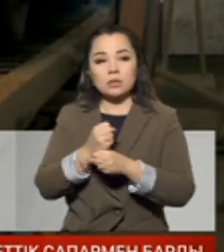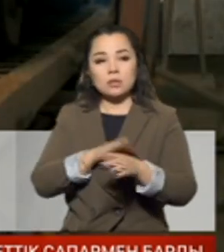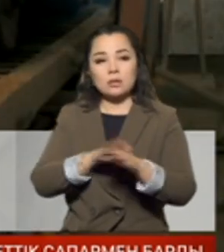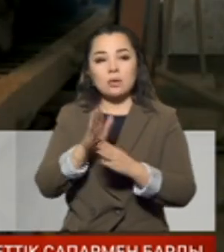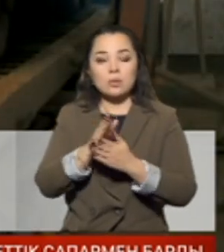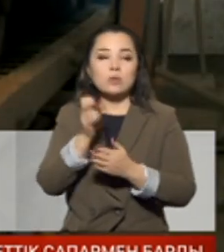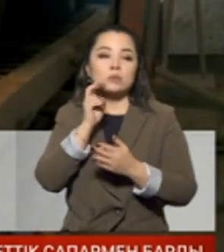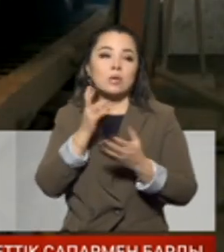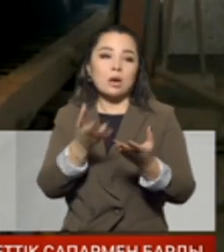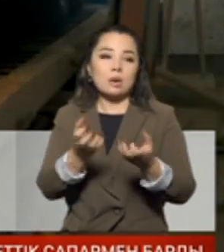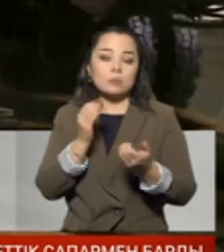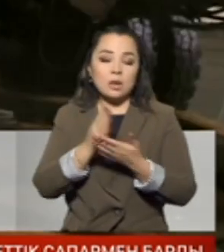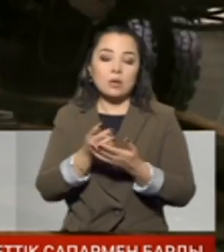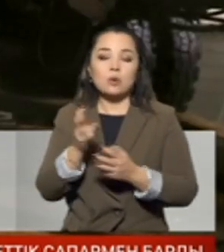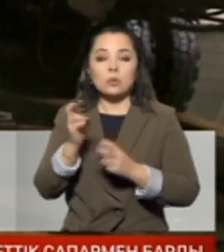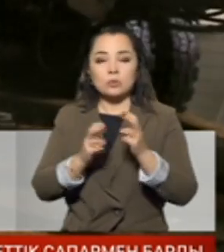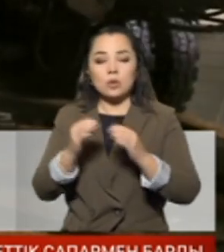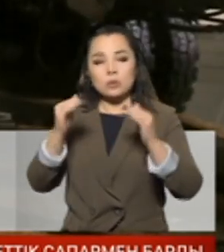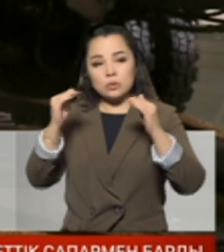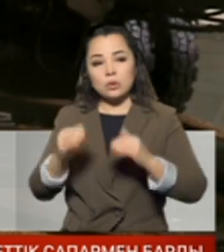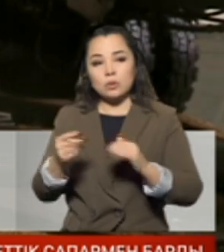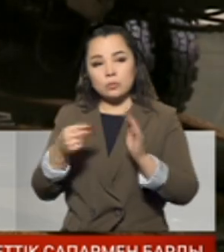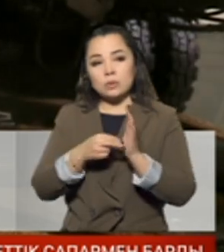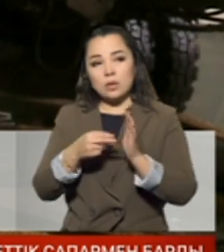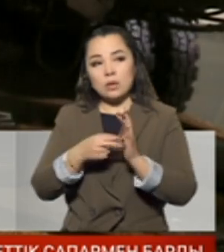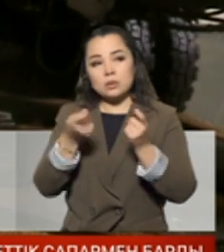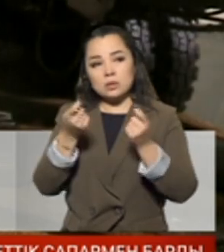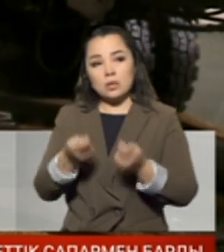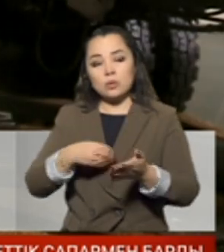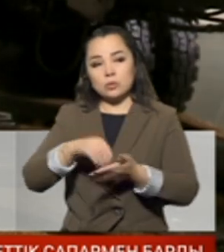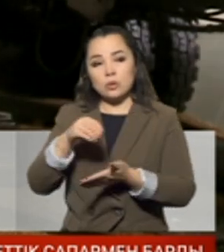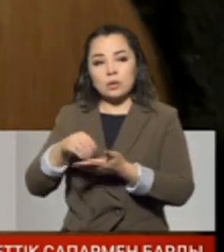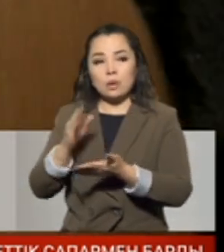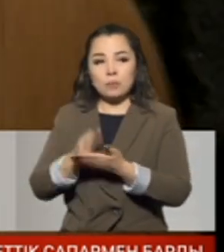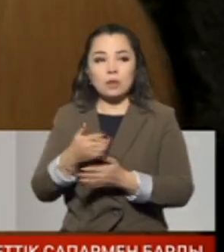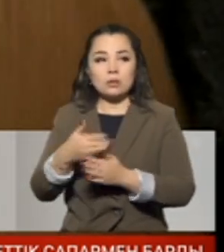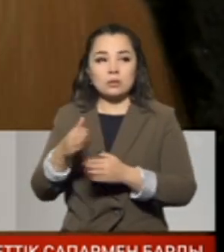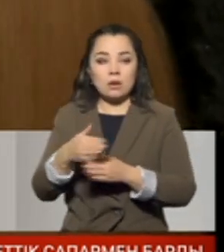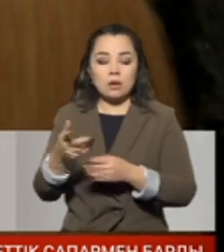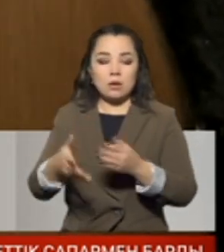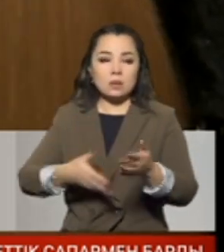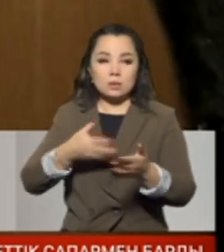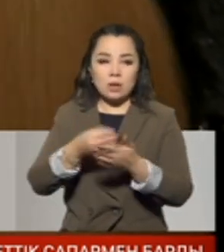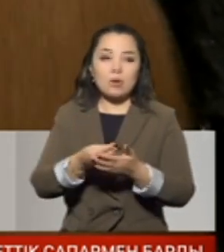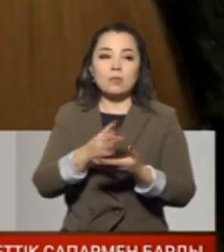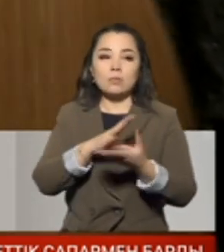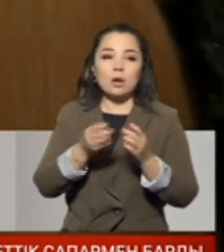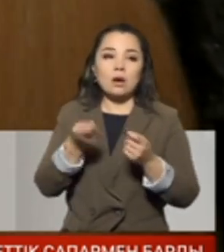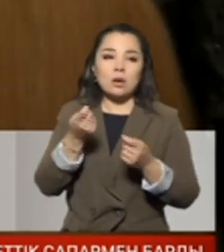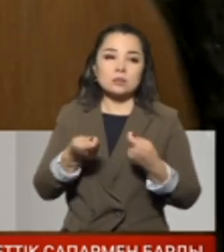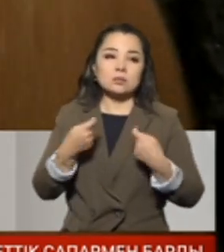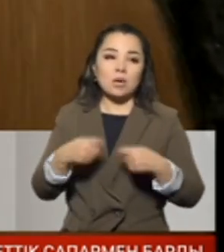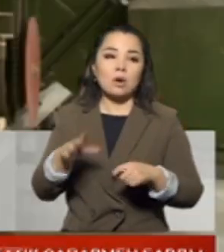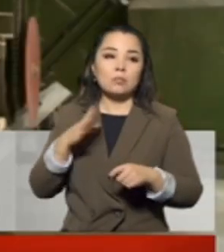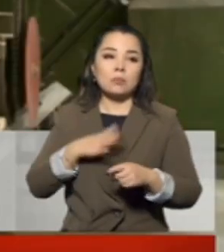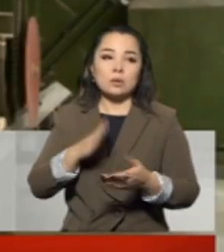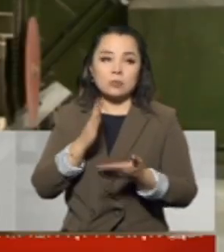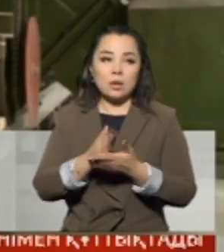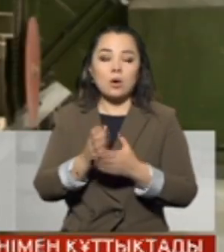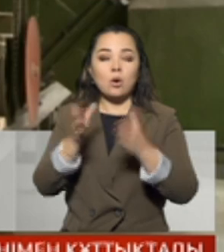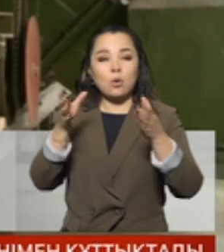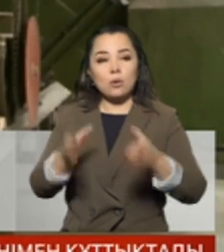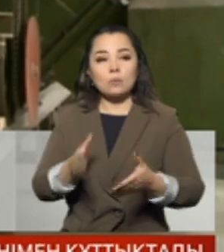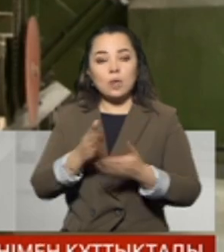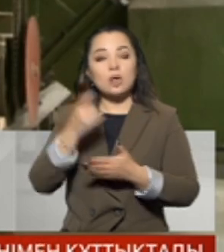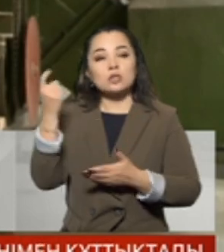өнімділік жоғары болғанымен баға төмен. Кейбір шаруалар көктемгі егіс науқанын алған несиелерін қайтару үшін астықты арзанға сатуға мәжбүр. Ал қоймасы